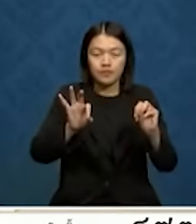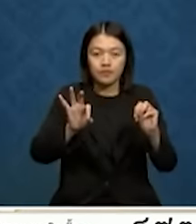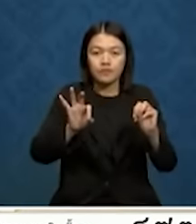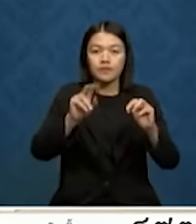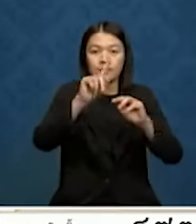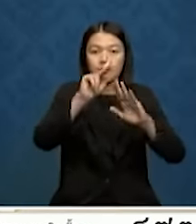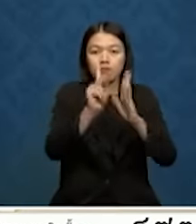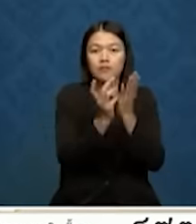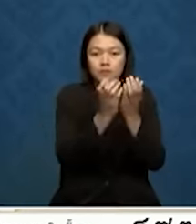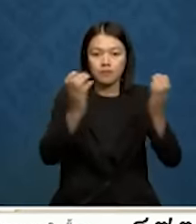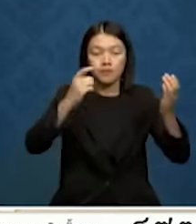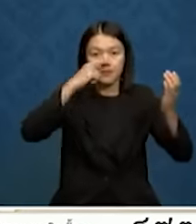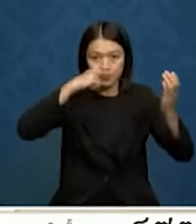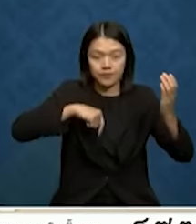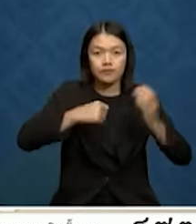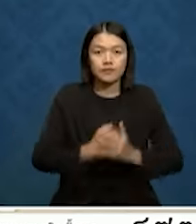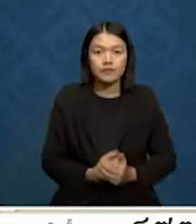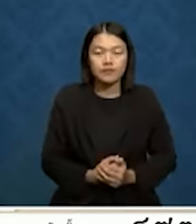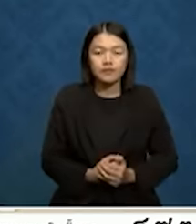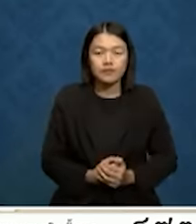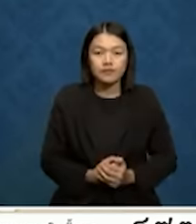รรมนูญแห่งราชอาณาจักรไทย